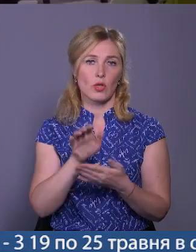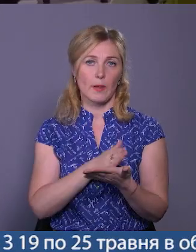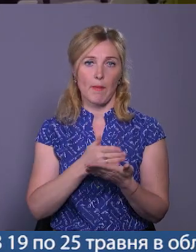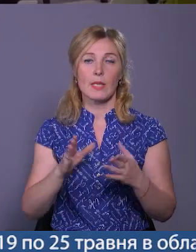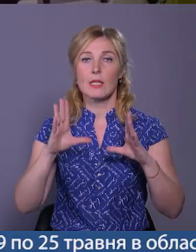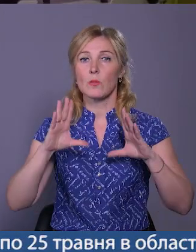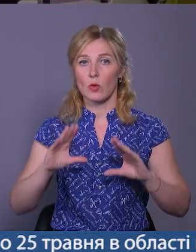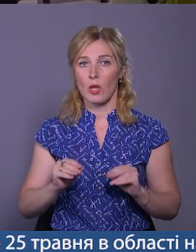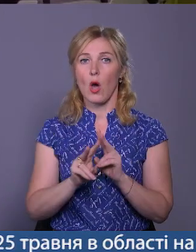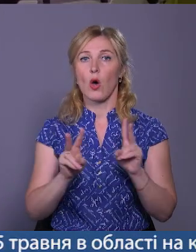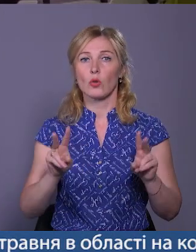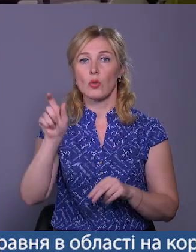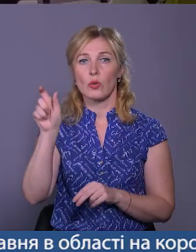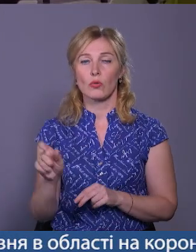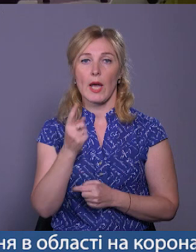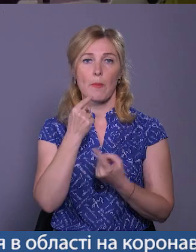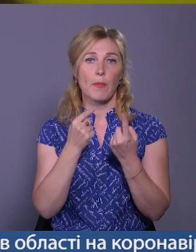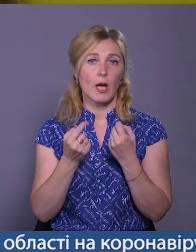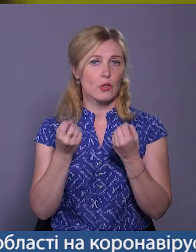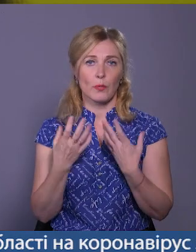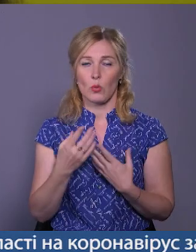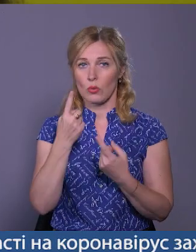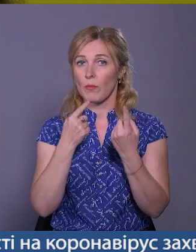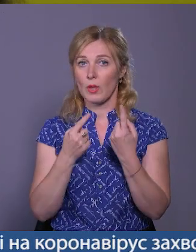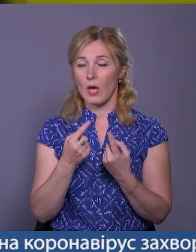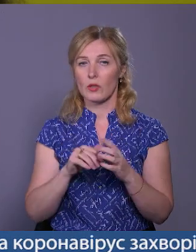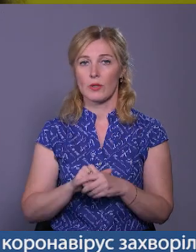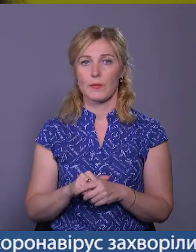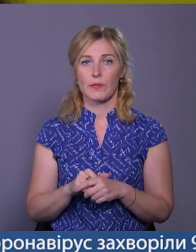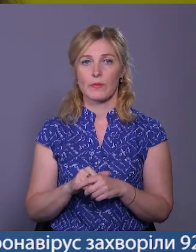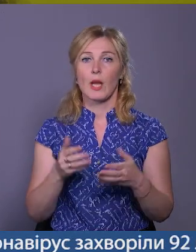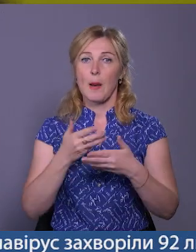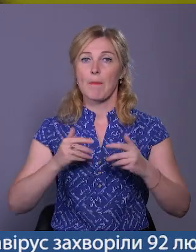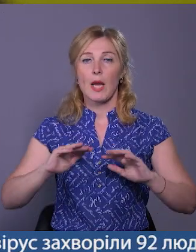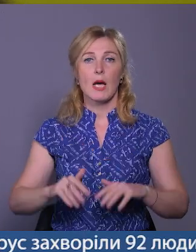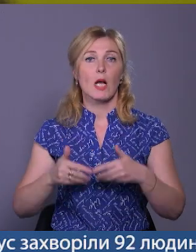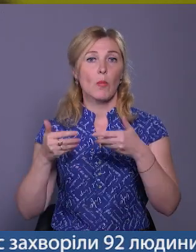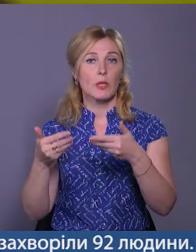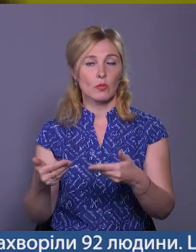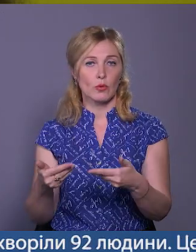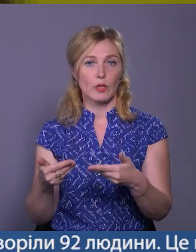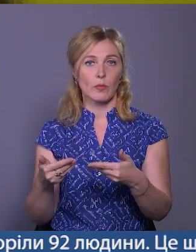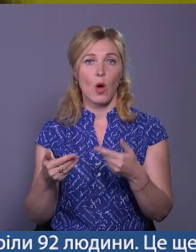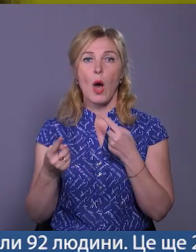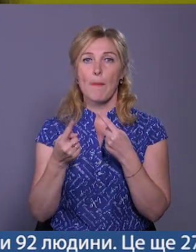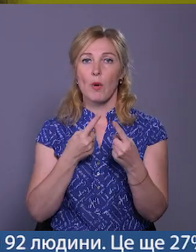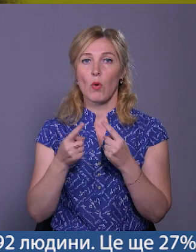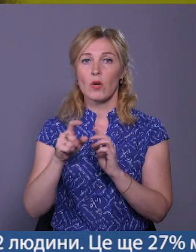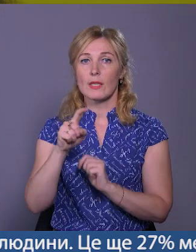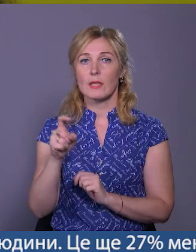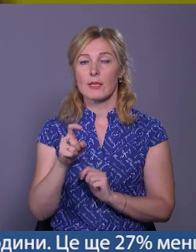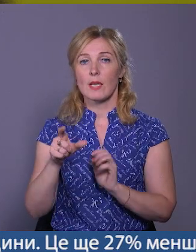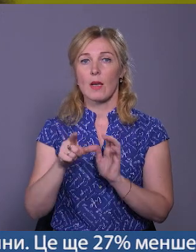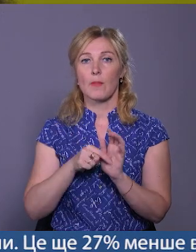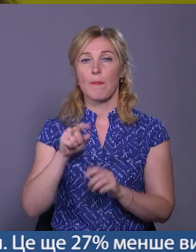заспокійливі хтось плаче ну просто плаче то ми рекомендуємо взагалі-то поговорити з психологом